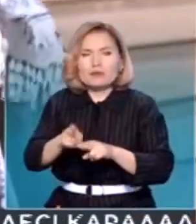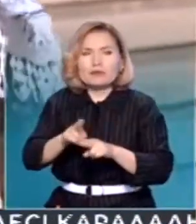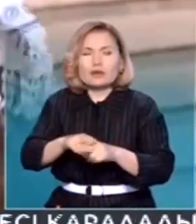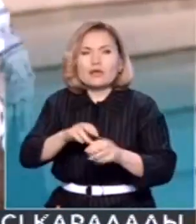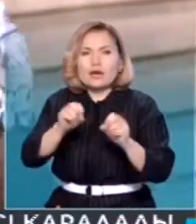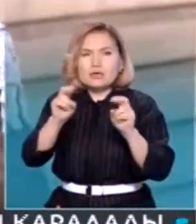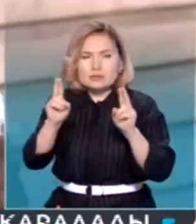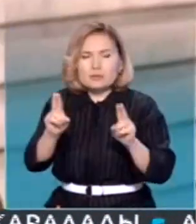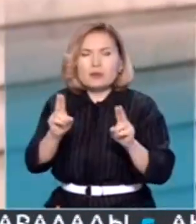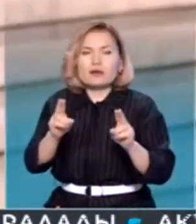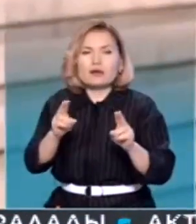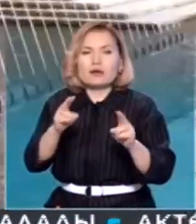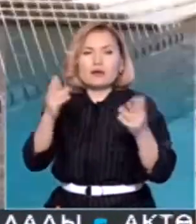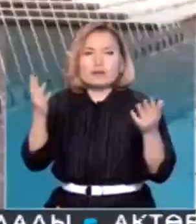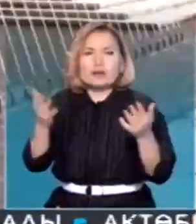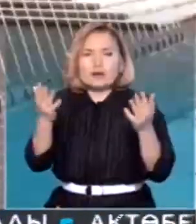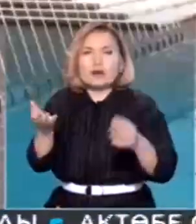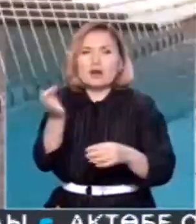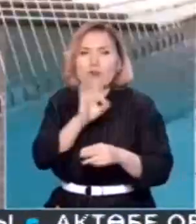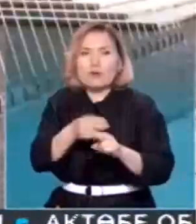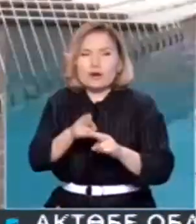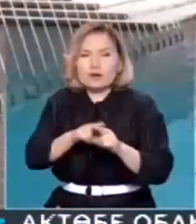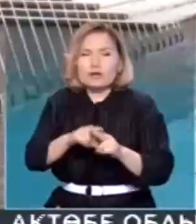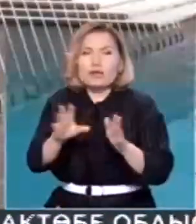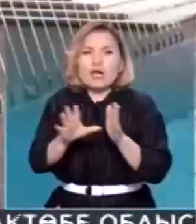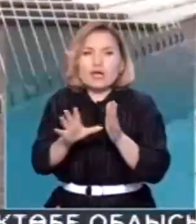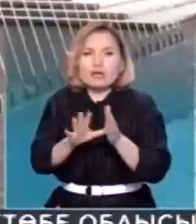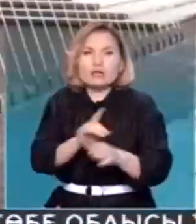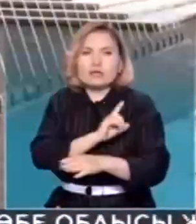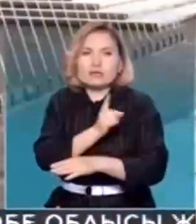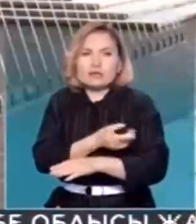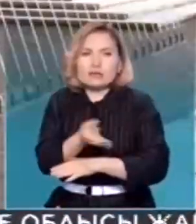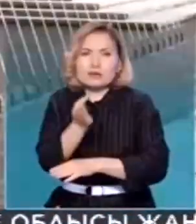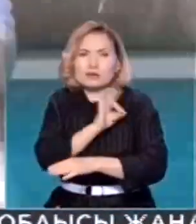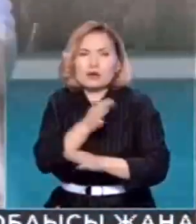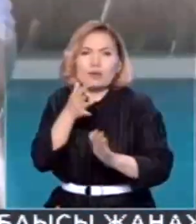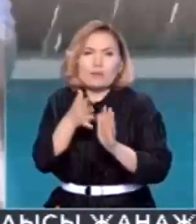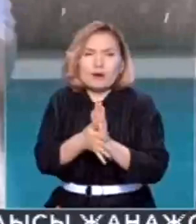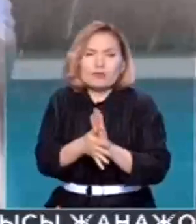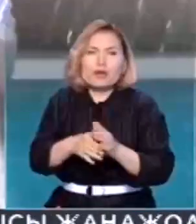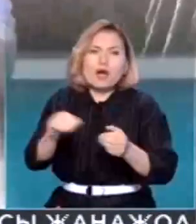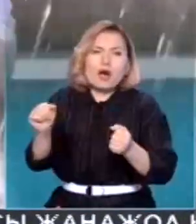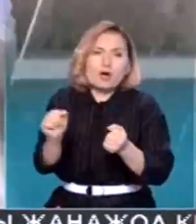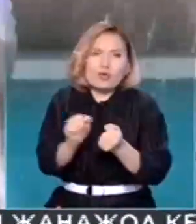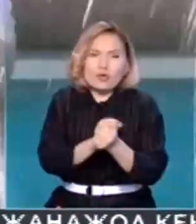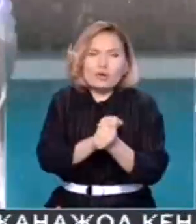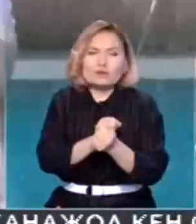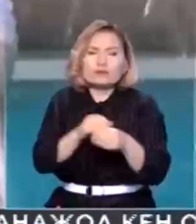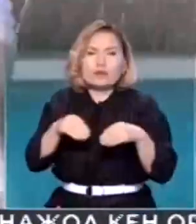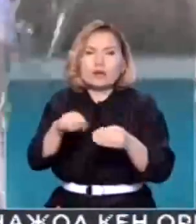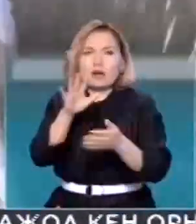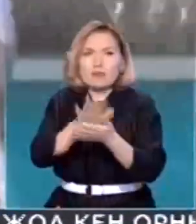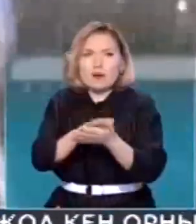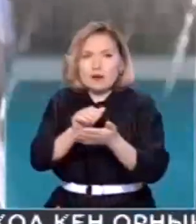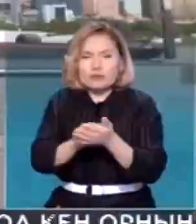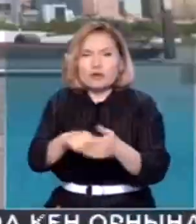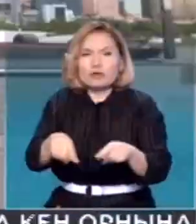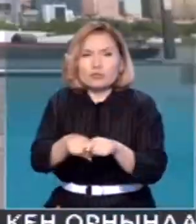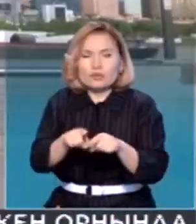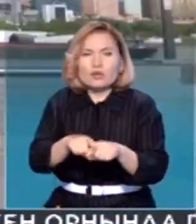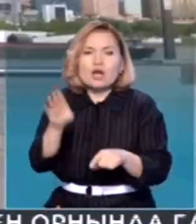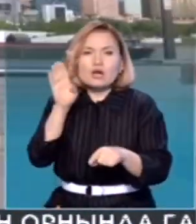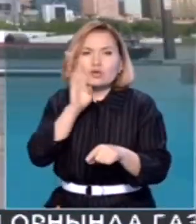салқындатқыш құрылғыларын қосып, елдің энергия жүйесіне салмақ түсіріп жатыр. Сонымен қатар қуаңшылықтан өзендер тартылып, егістік алқаптары